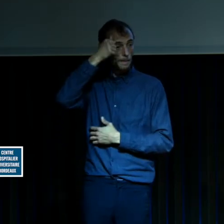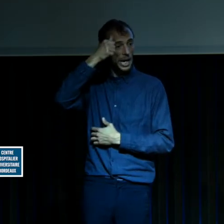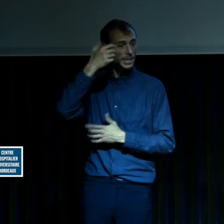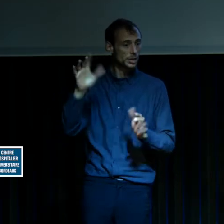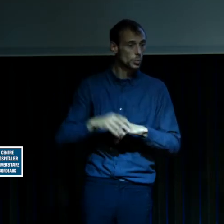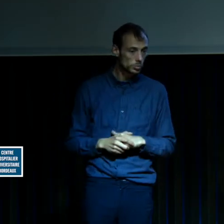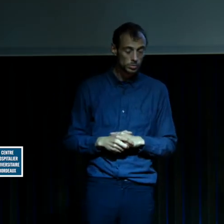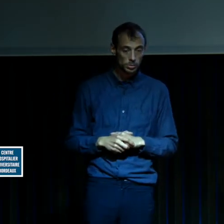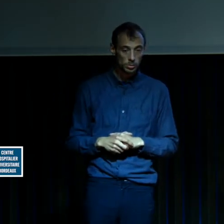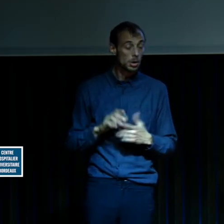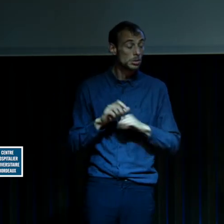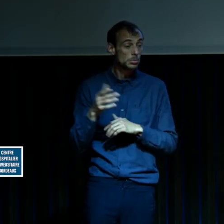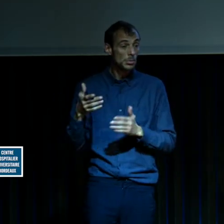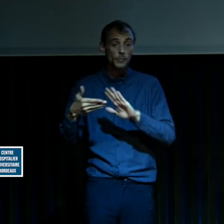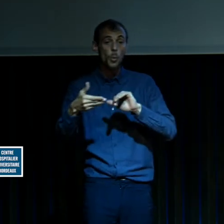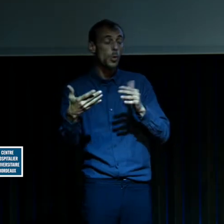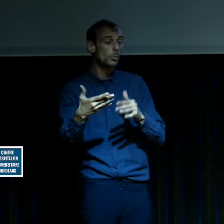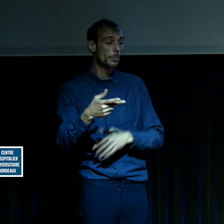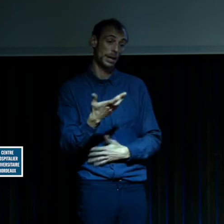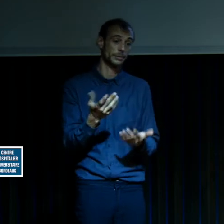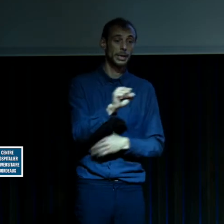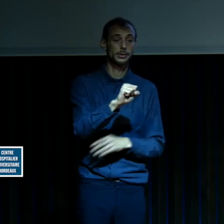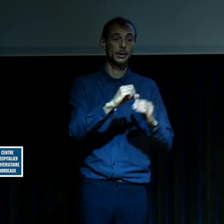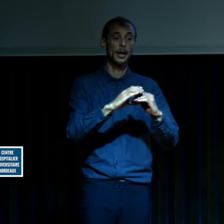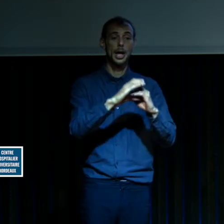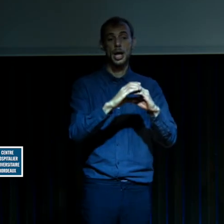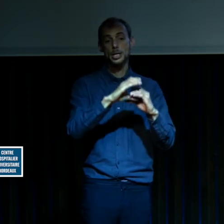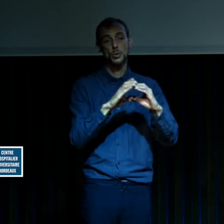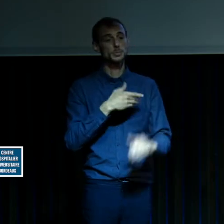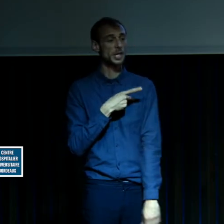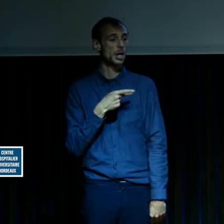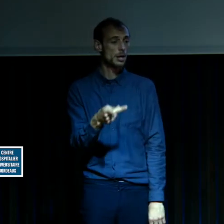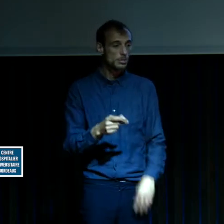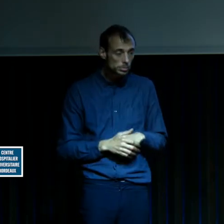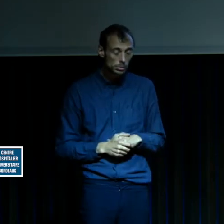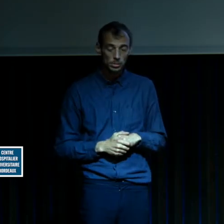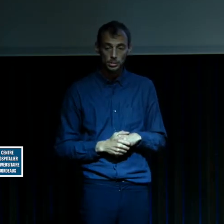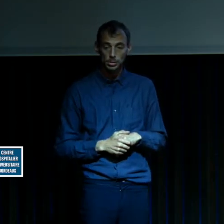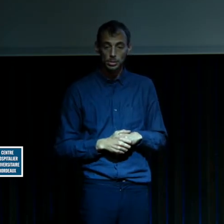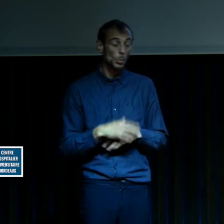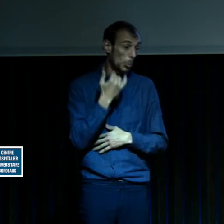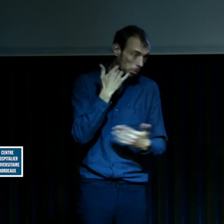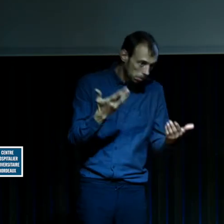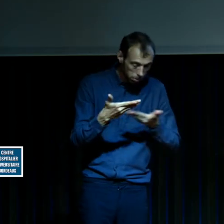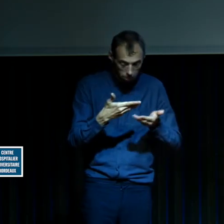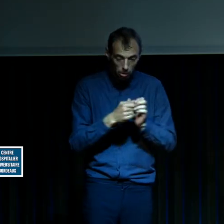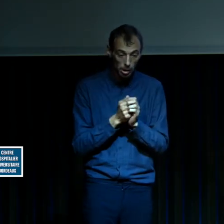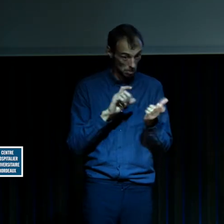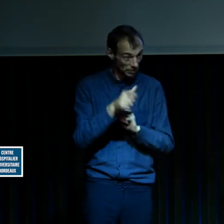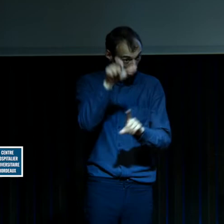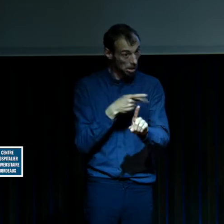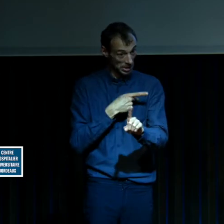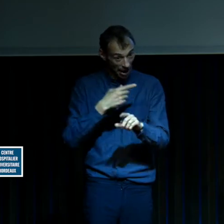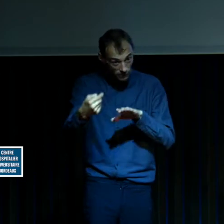vers SOS Médecins. Et le docteur des SOS Médecins, qui est pourtant venu chez moi, qui m'a ausculté et qui a tout vu, a